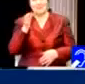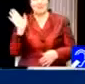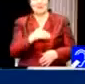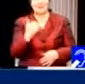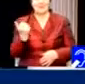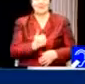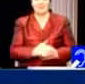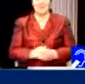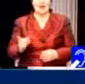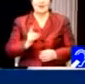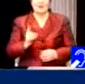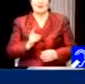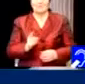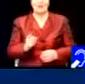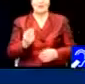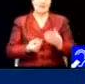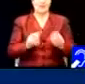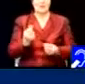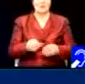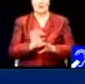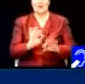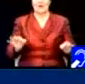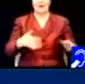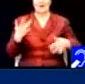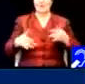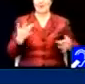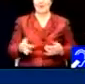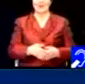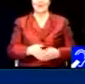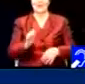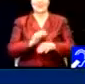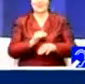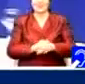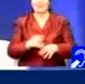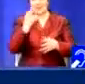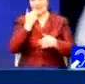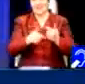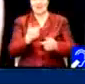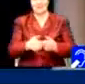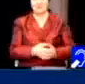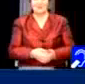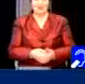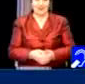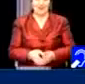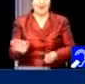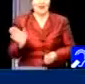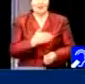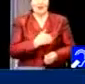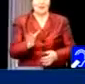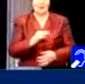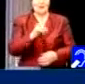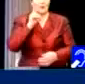săptămâna. Așteptările sunt jocul formidabil al actorilor. Ca de fapt, ca de obicei. Piesa Îți vreau soțul e